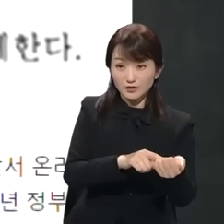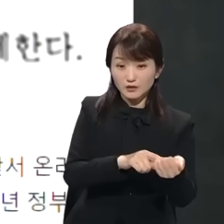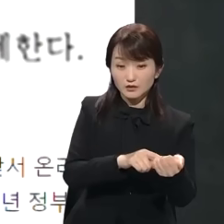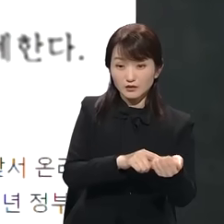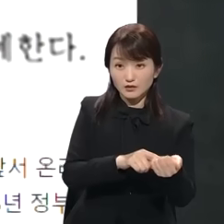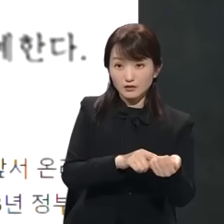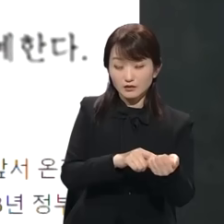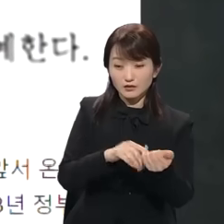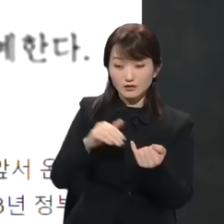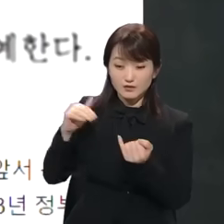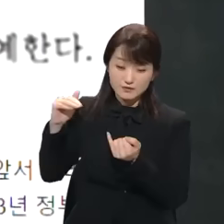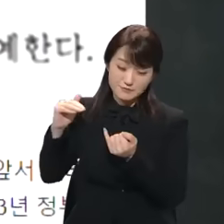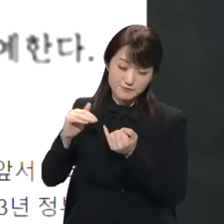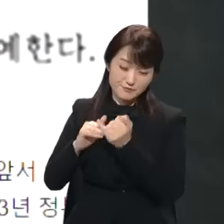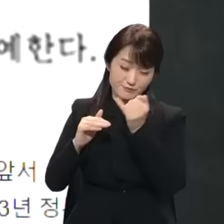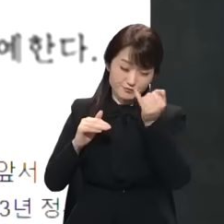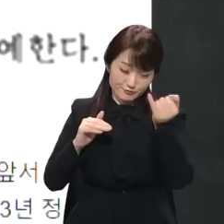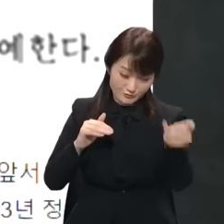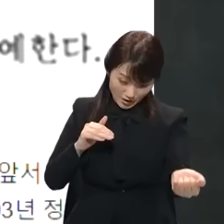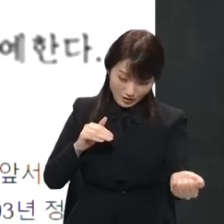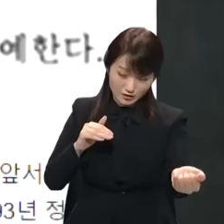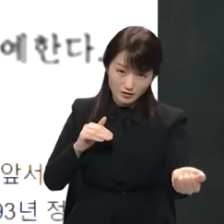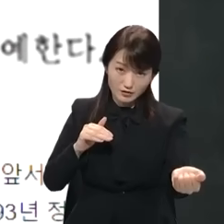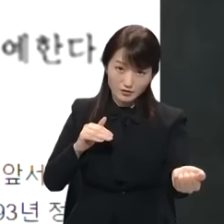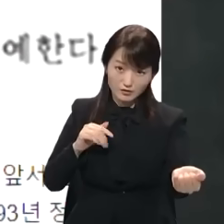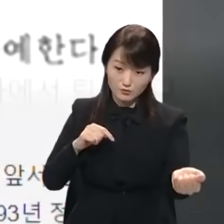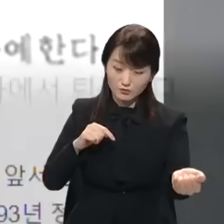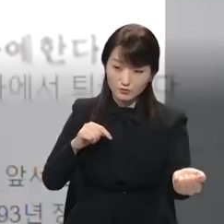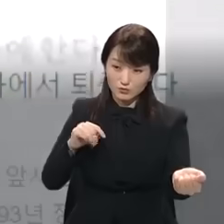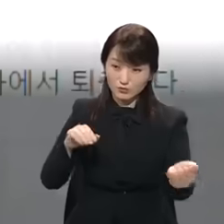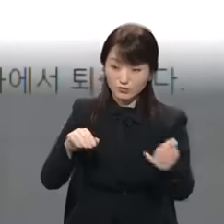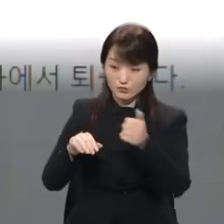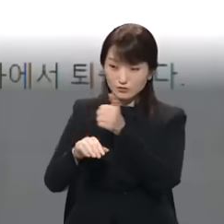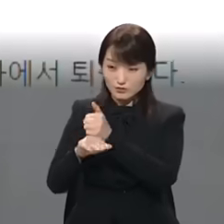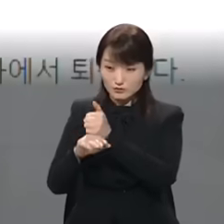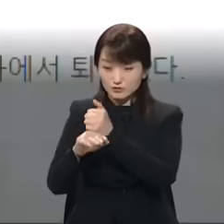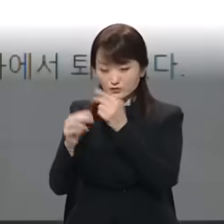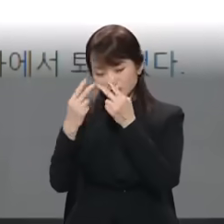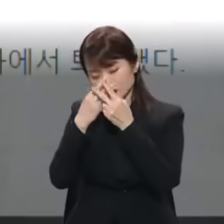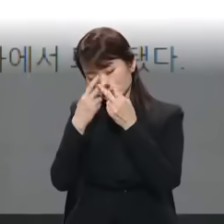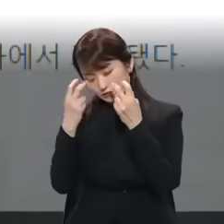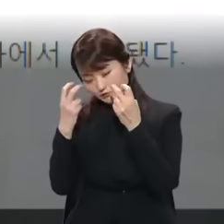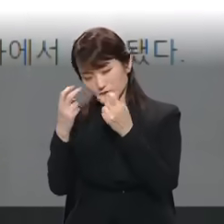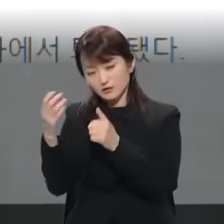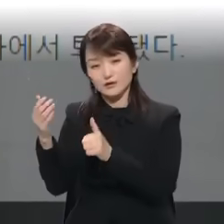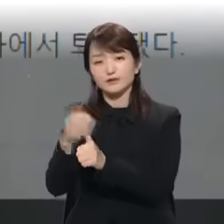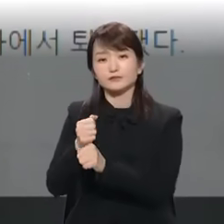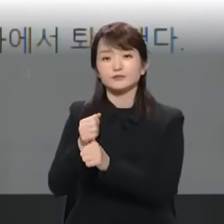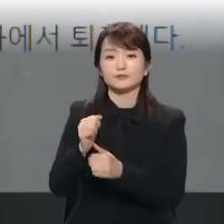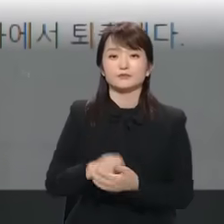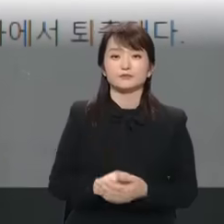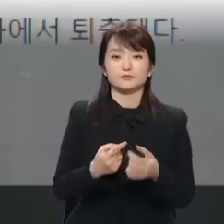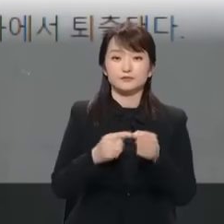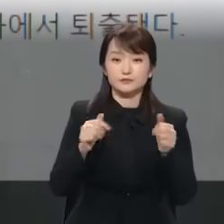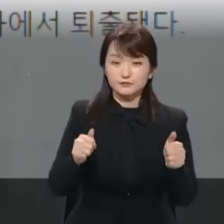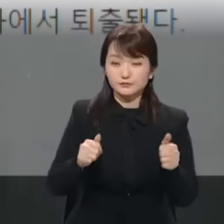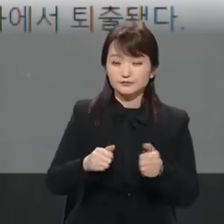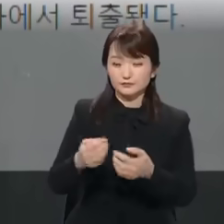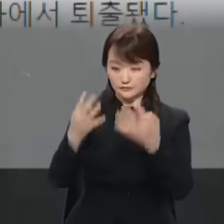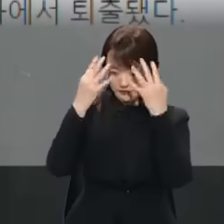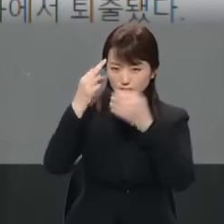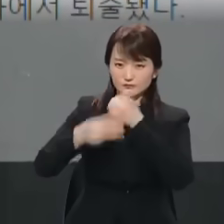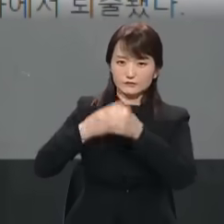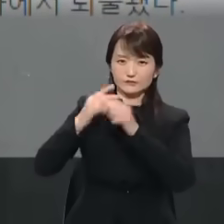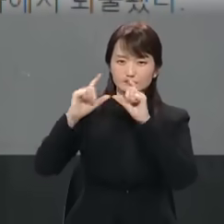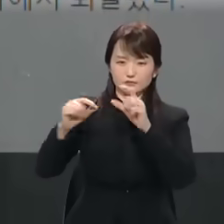현장에서 12m 정도 떨어진 곳에 유기했을 잠든 상태였다가 체포가 됐습니다 1심 재판부가 징역 3년